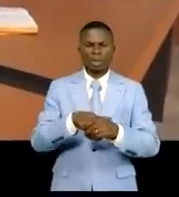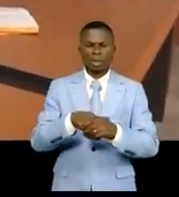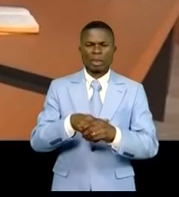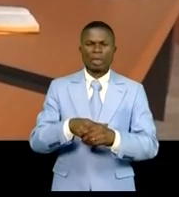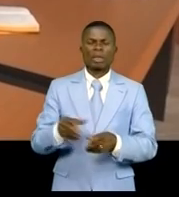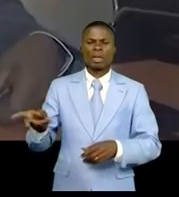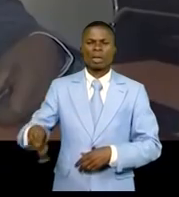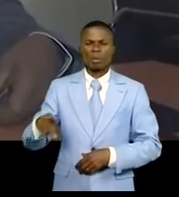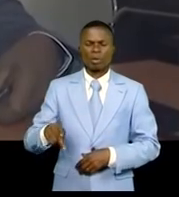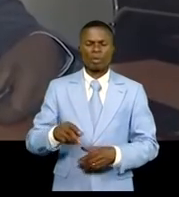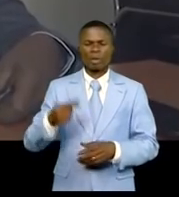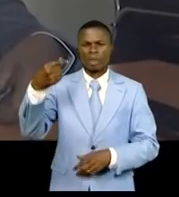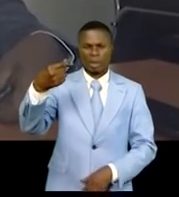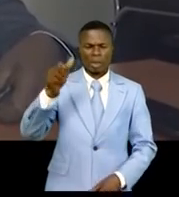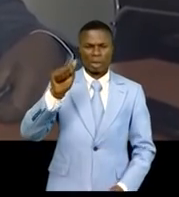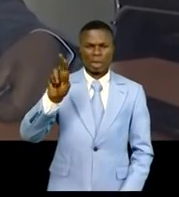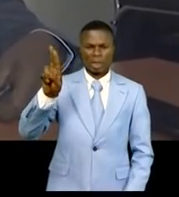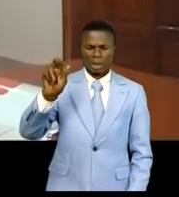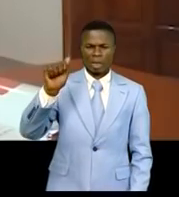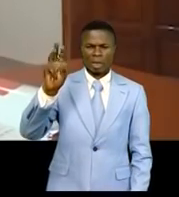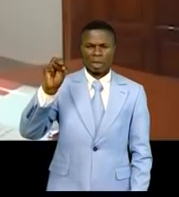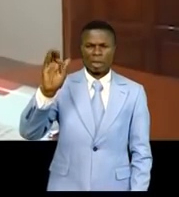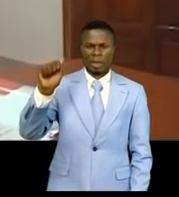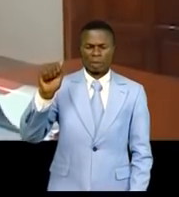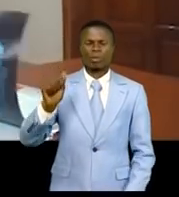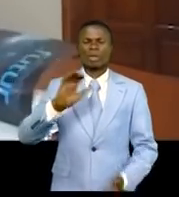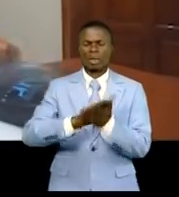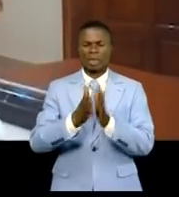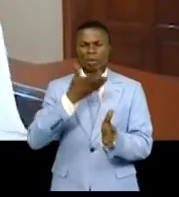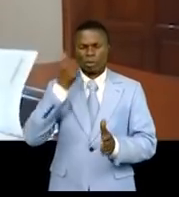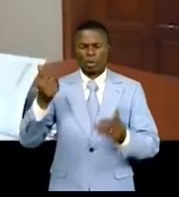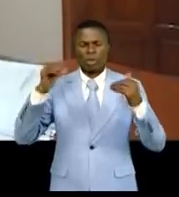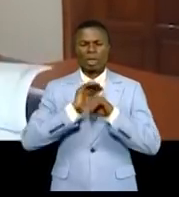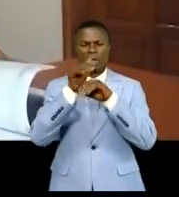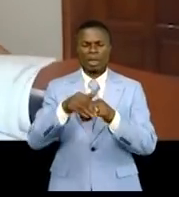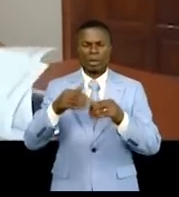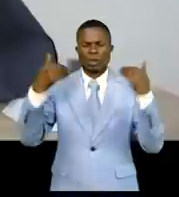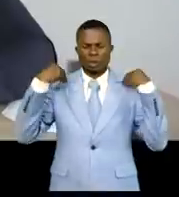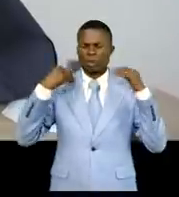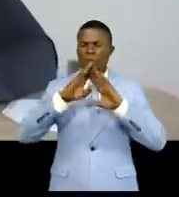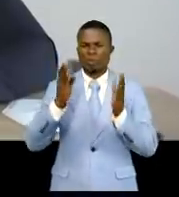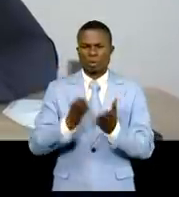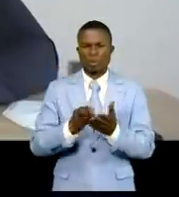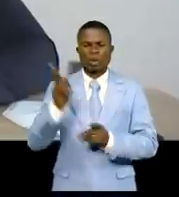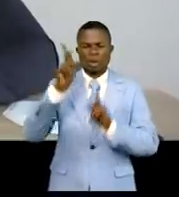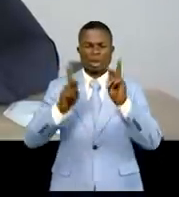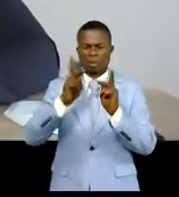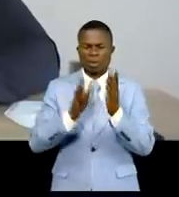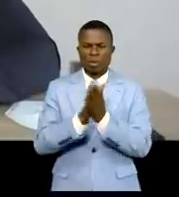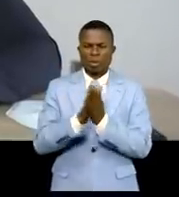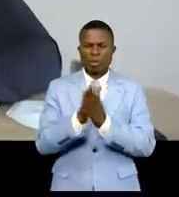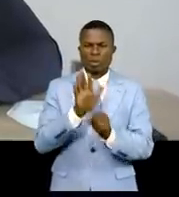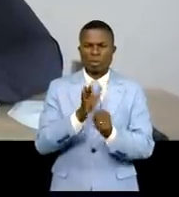environs de la Garamba, nettement améliorée grâce à l'engagement tant des autorités que de la population. Très attentionnée,